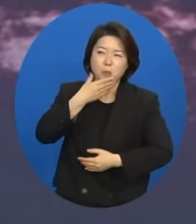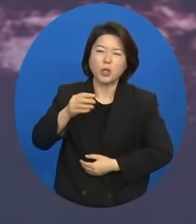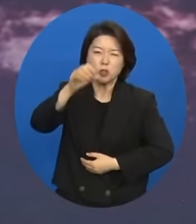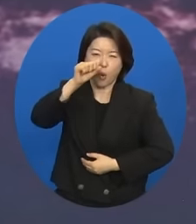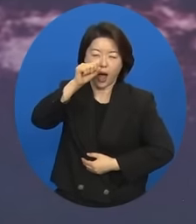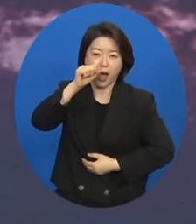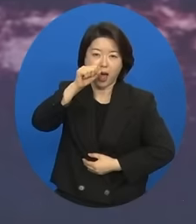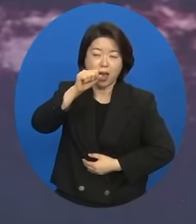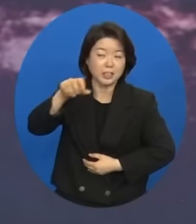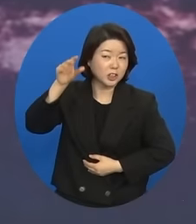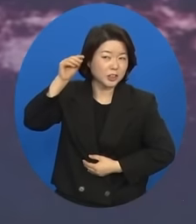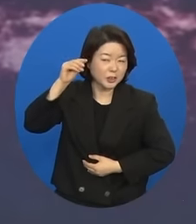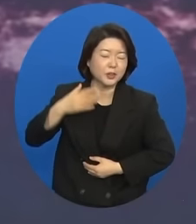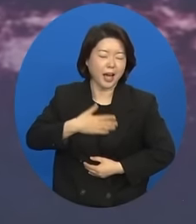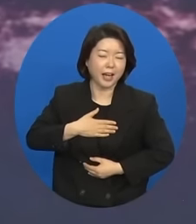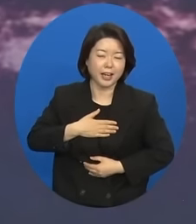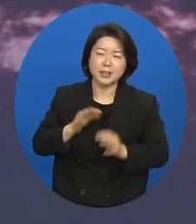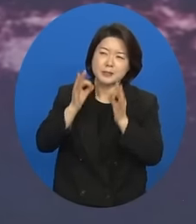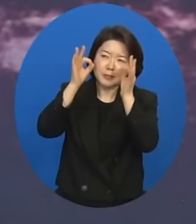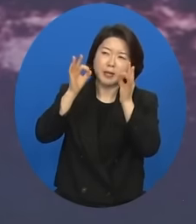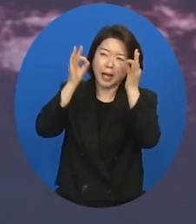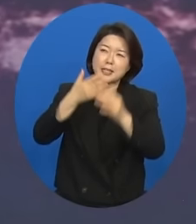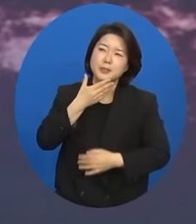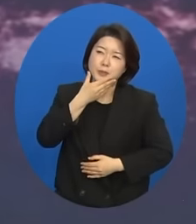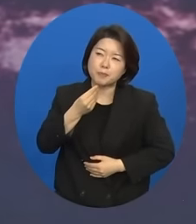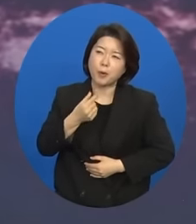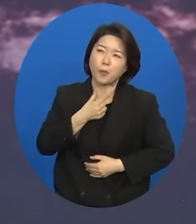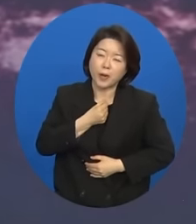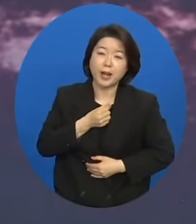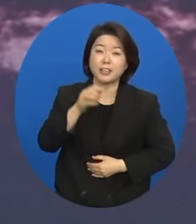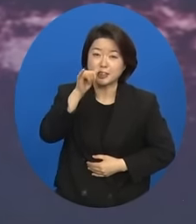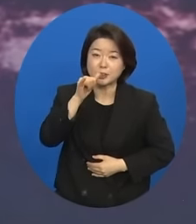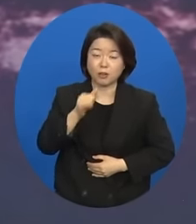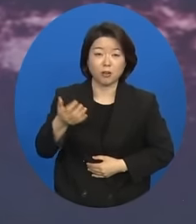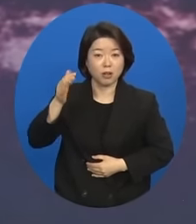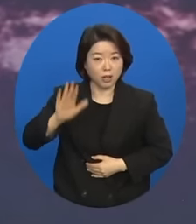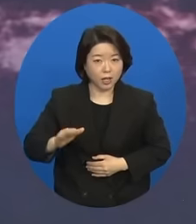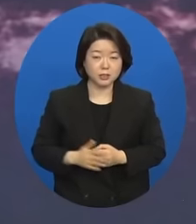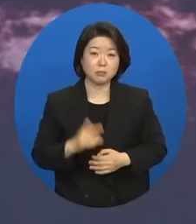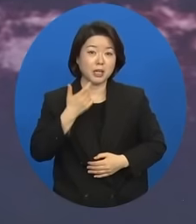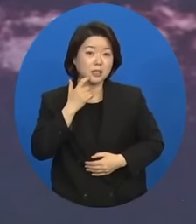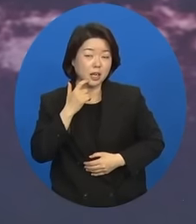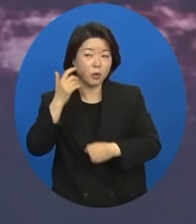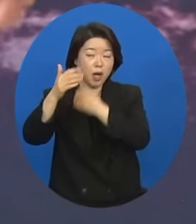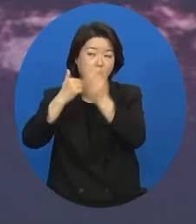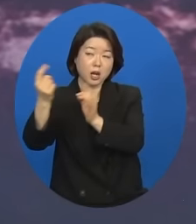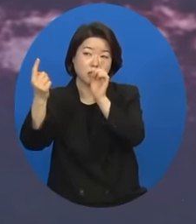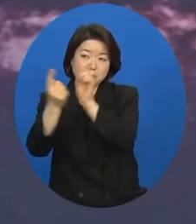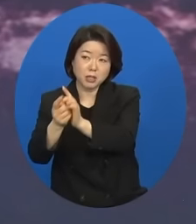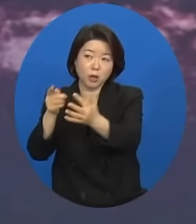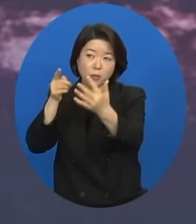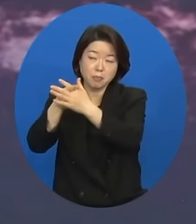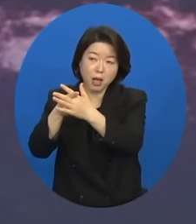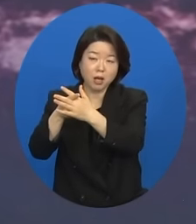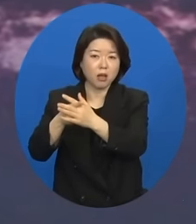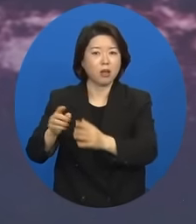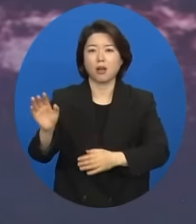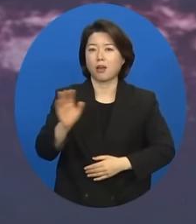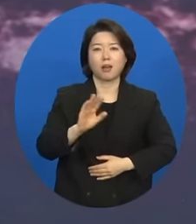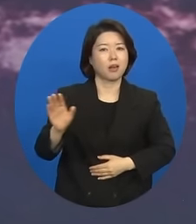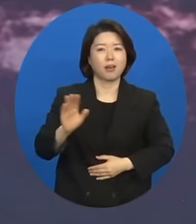어 그런 건 들어서 간절히 갈망했던 것은 있어요 그러나 그렇다고 해서 야곱이 하나님을 만나고 알았냐 아니라는